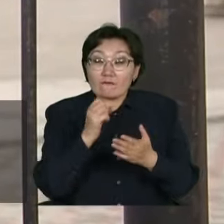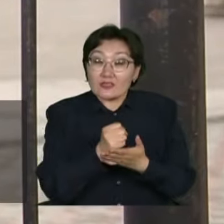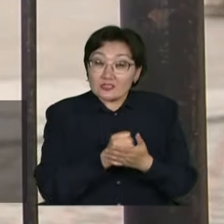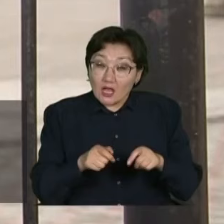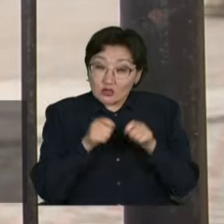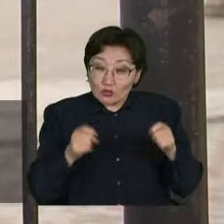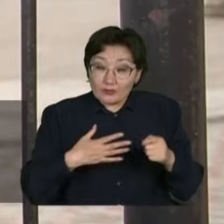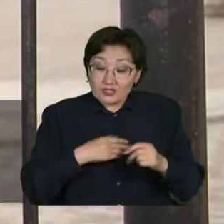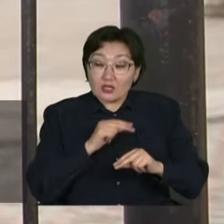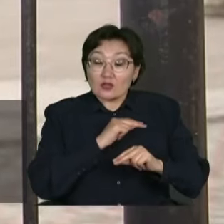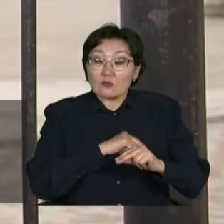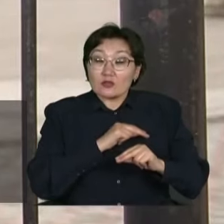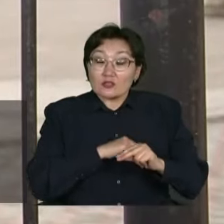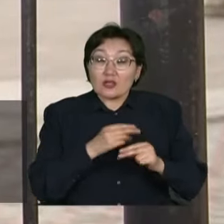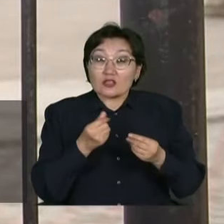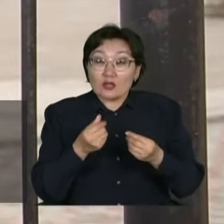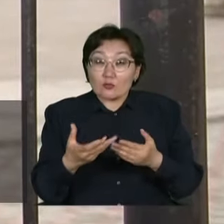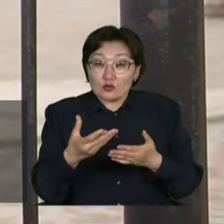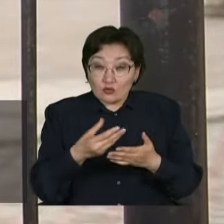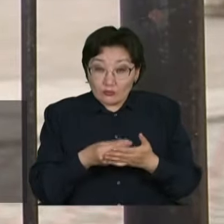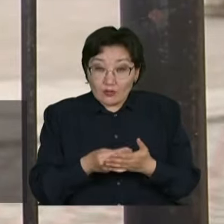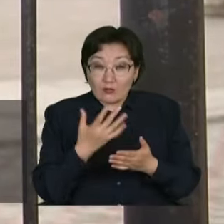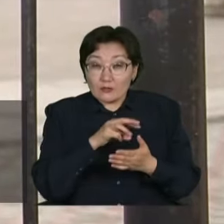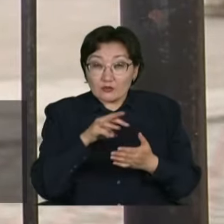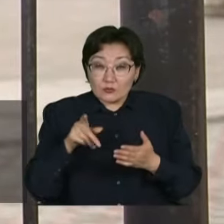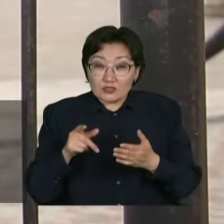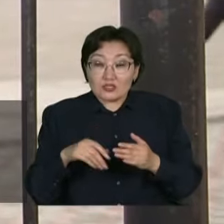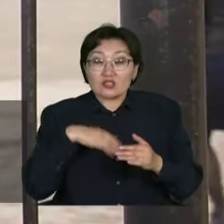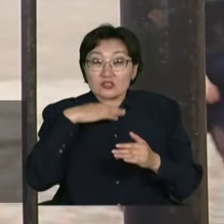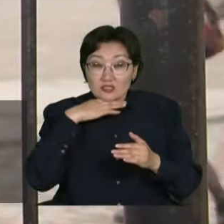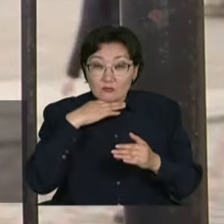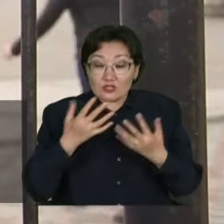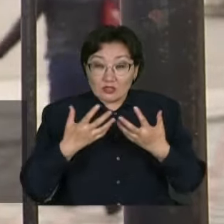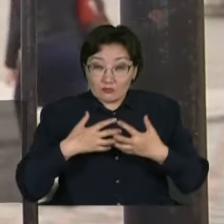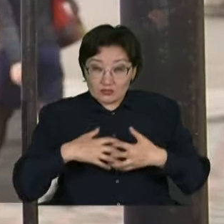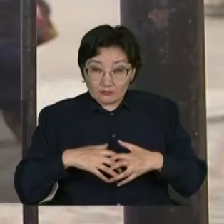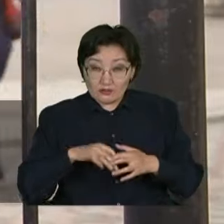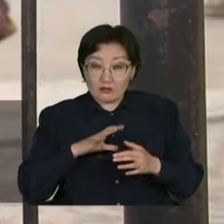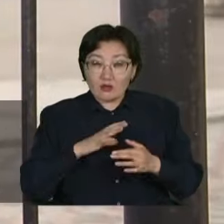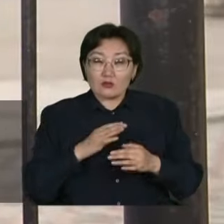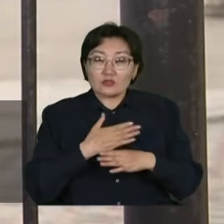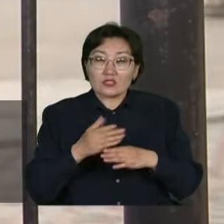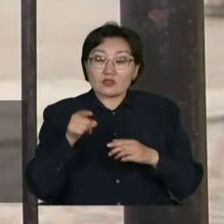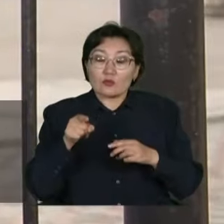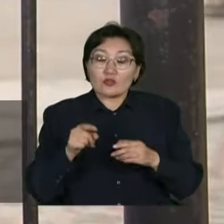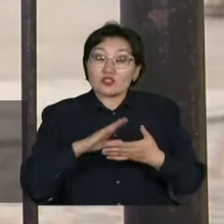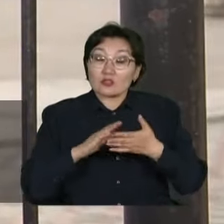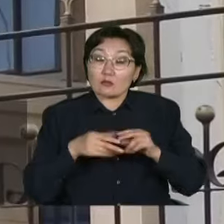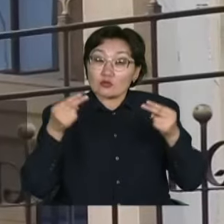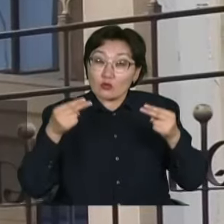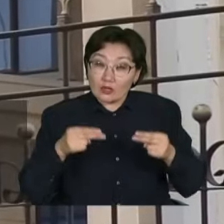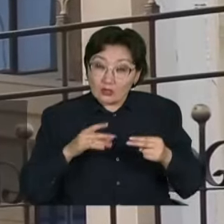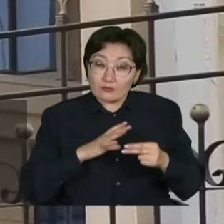сосын біздің еңбегіміздің төлейтін ақысын 5 миллион ақша соған жетеп есептеп шығарды. Содан сол жерге келісім шартқа қол